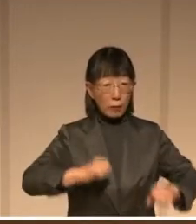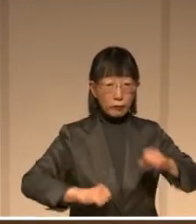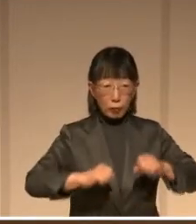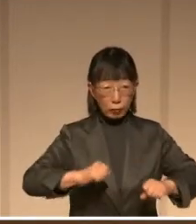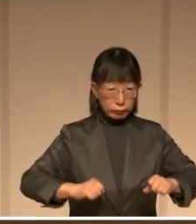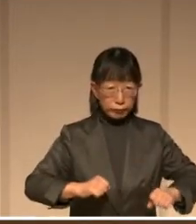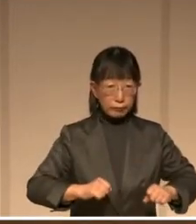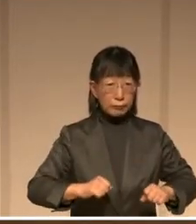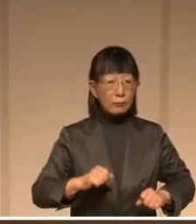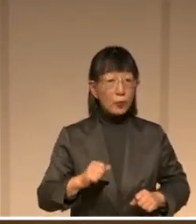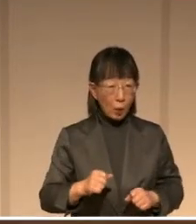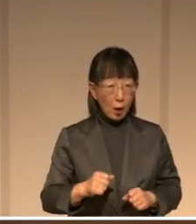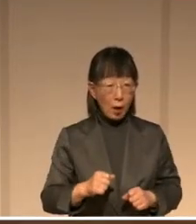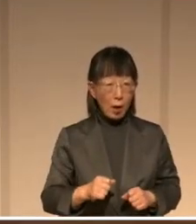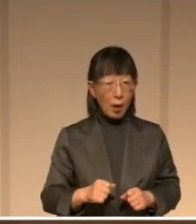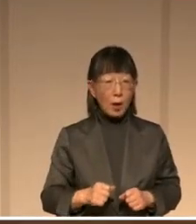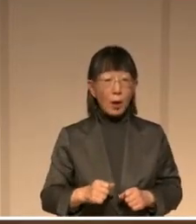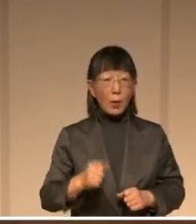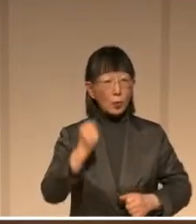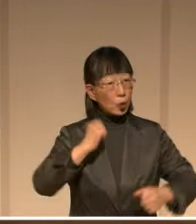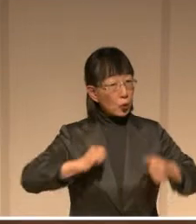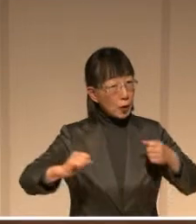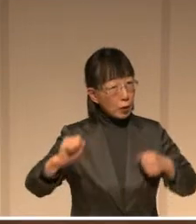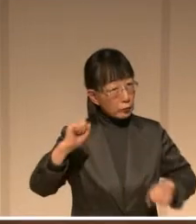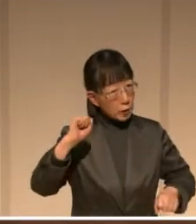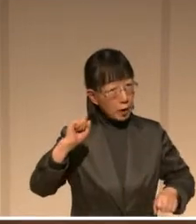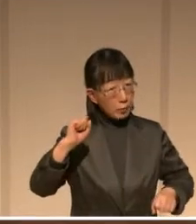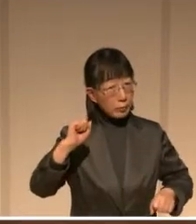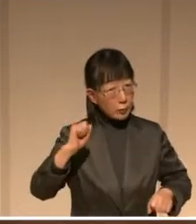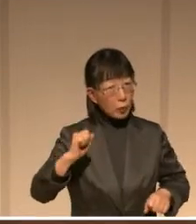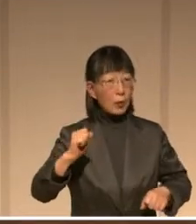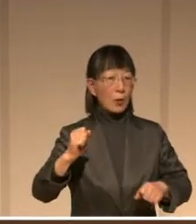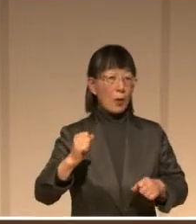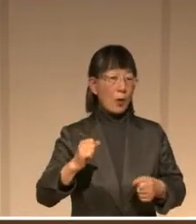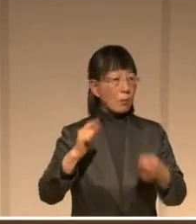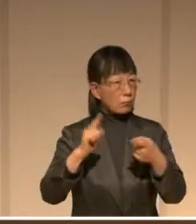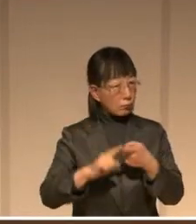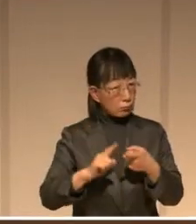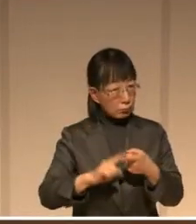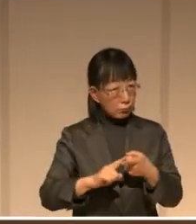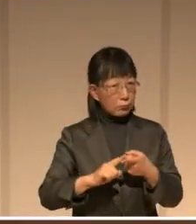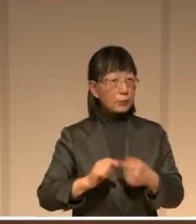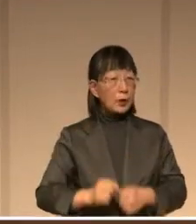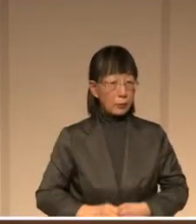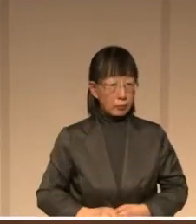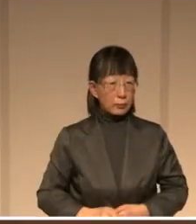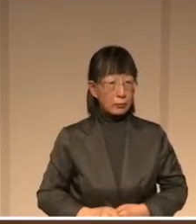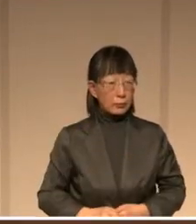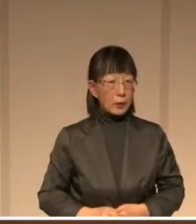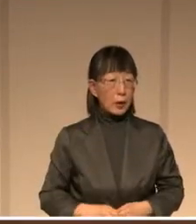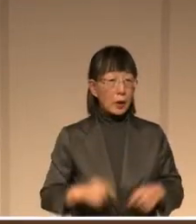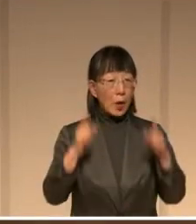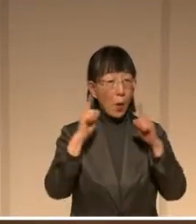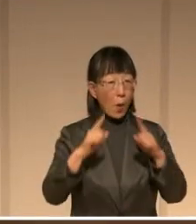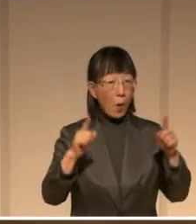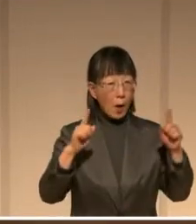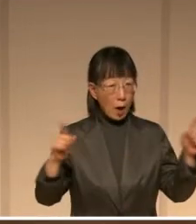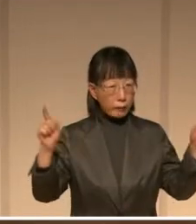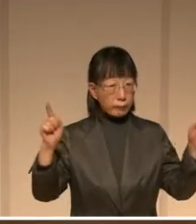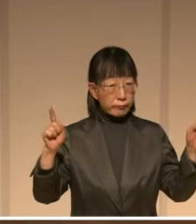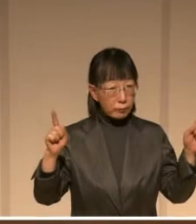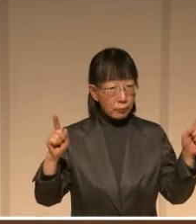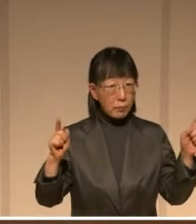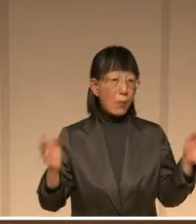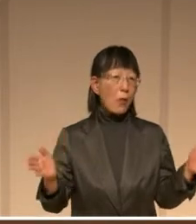的な感じ逆車的なのノリで踊ってますんでちゃんとコート音楽も含めてこう周りの巣の